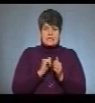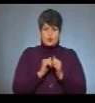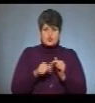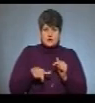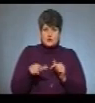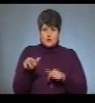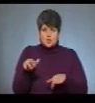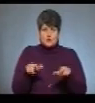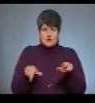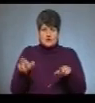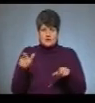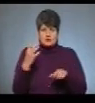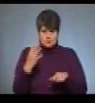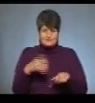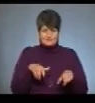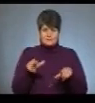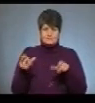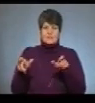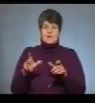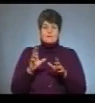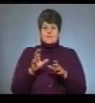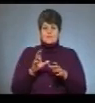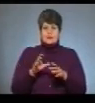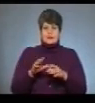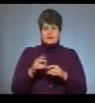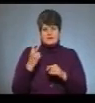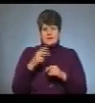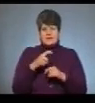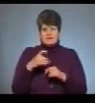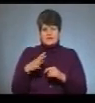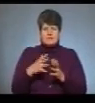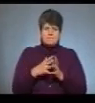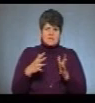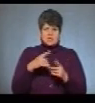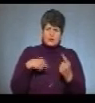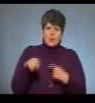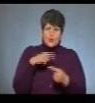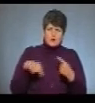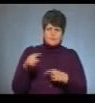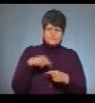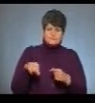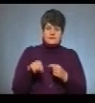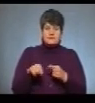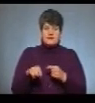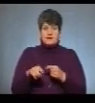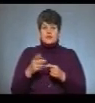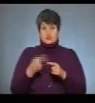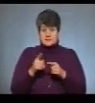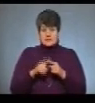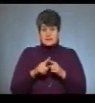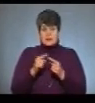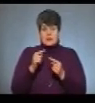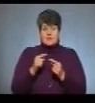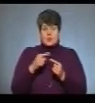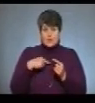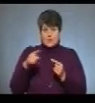доріжок, їх 4 доріжки, пройти на протязі 2 хвилин, пройти як можна більшу кількість кругів. І відповідно до тих пройдених кругів